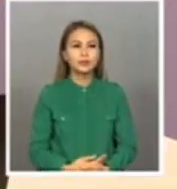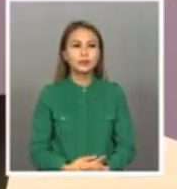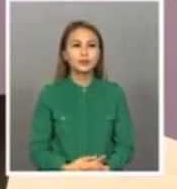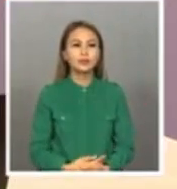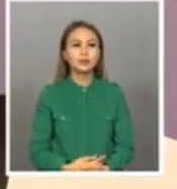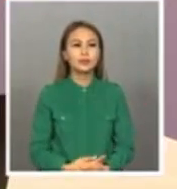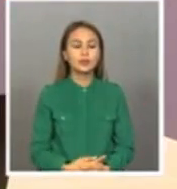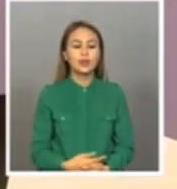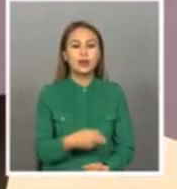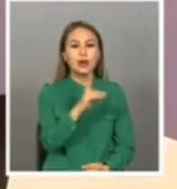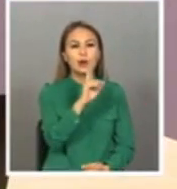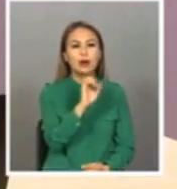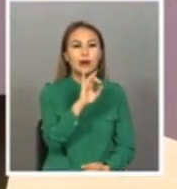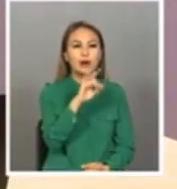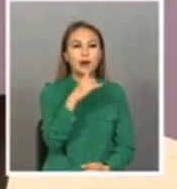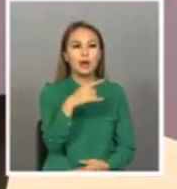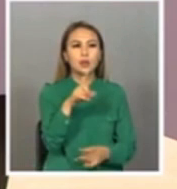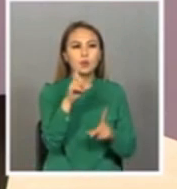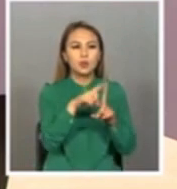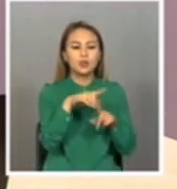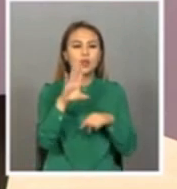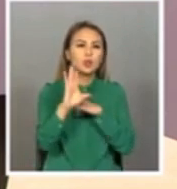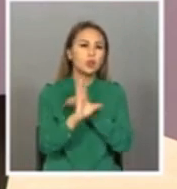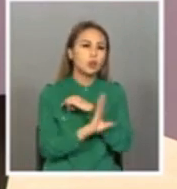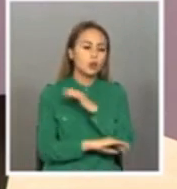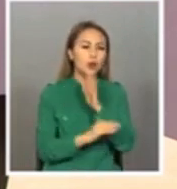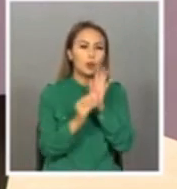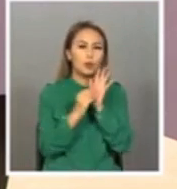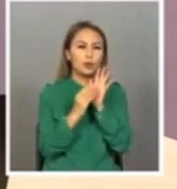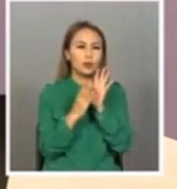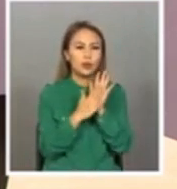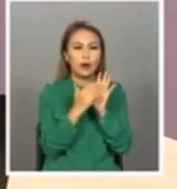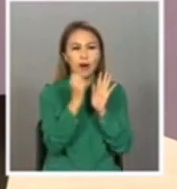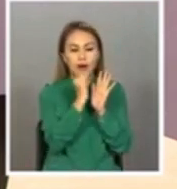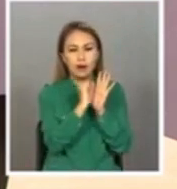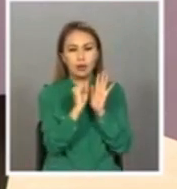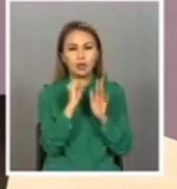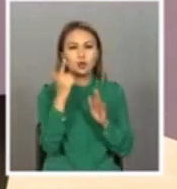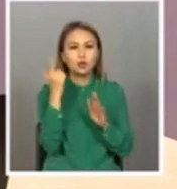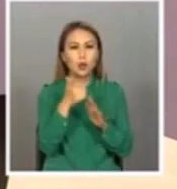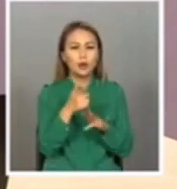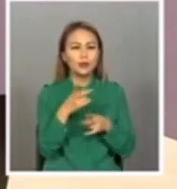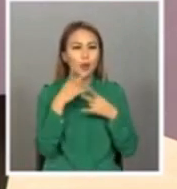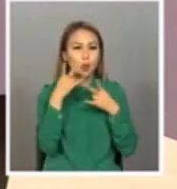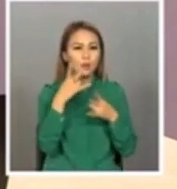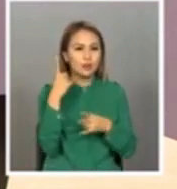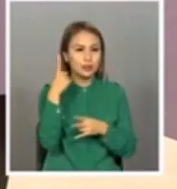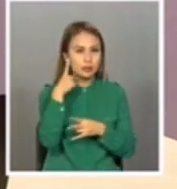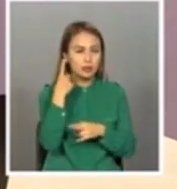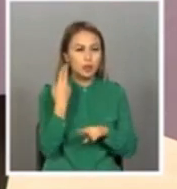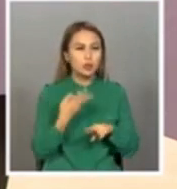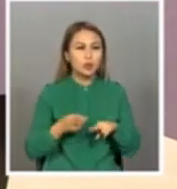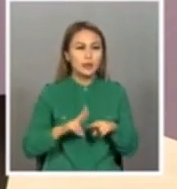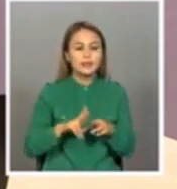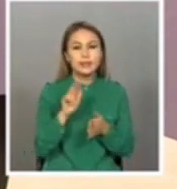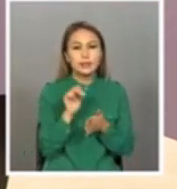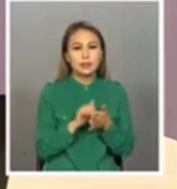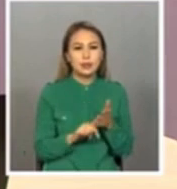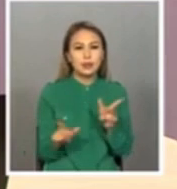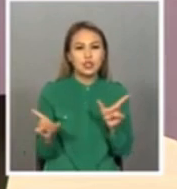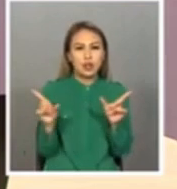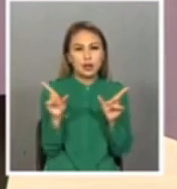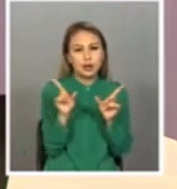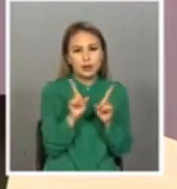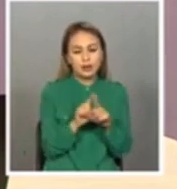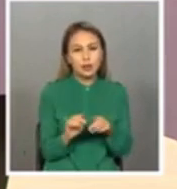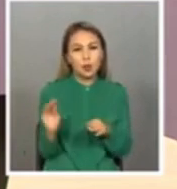Қарағай сөзіндегі соңғы буынындағы «а» жуан дауысты дыбыс. Сол себептен оған жалғанатын қосымша